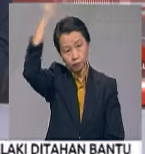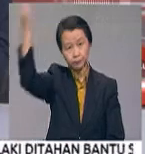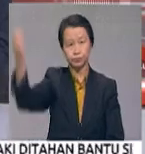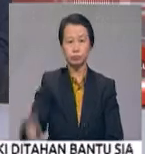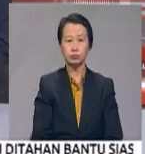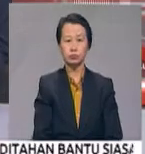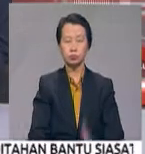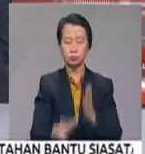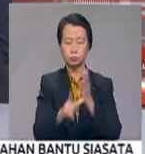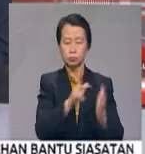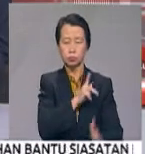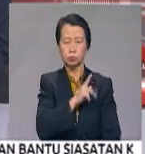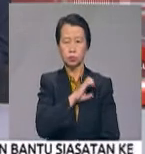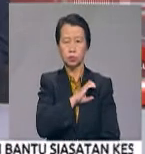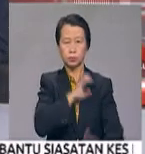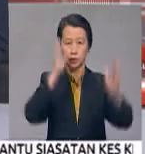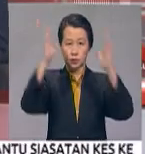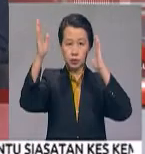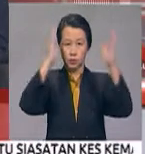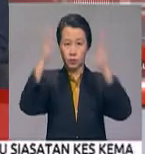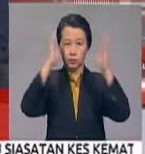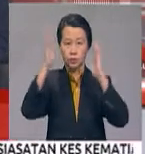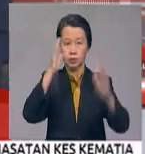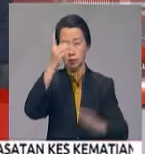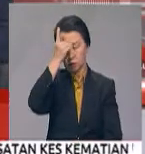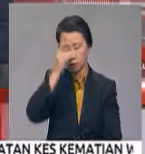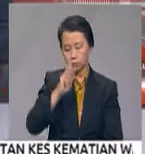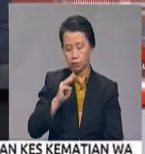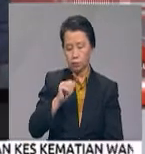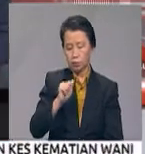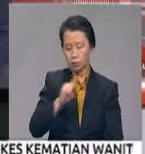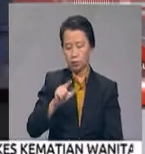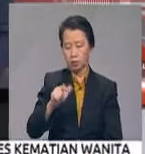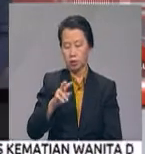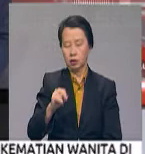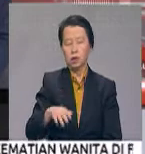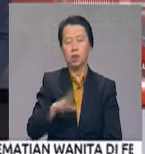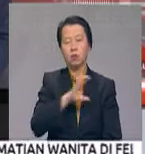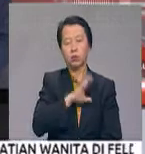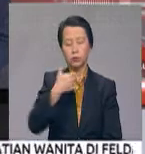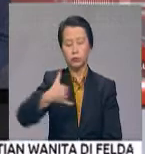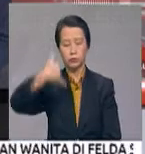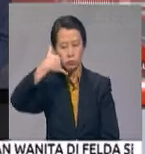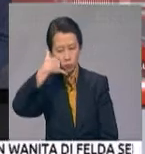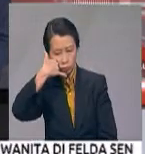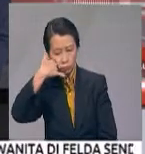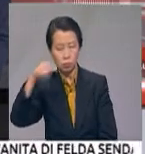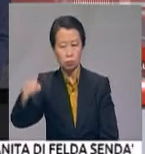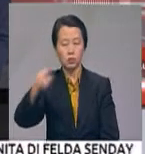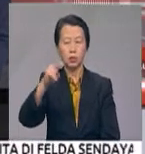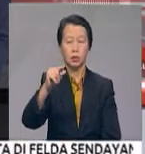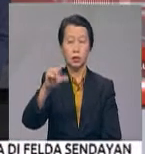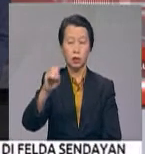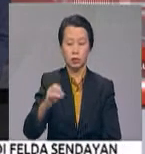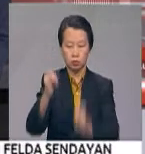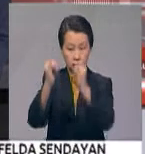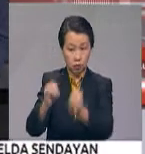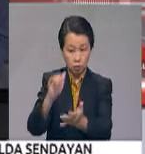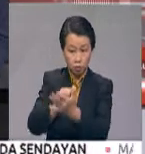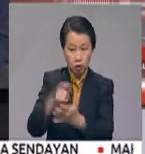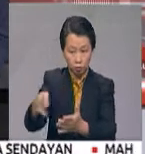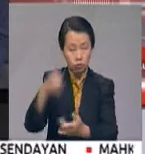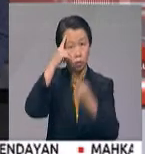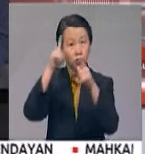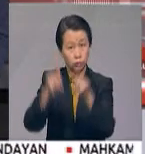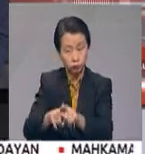Shah timbalan ketua polis negara Datuk mazlan mansor berkata polis sudah berhubung dengan ngoring dan individu berkenaan sudah